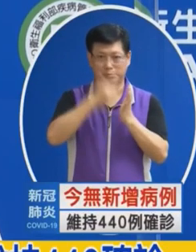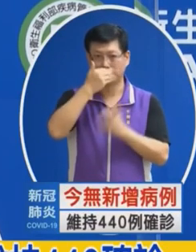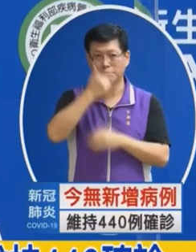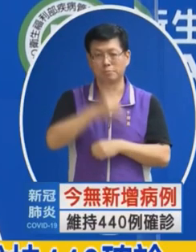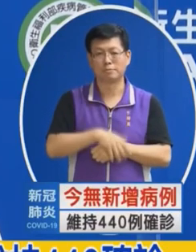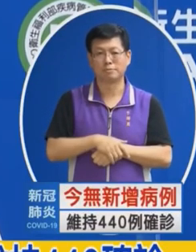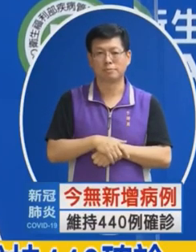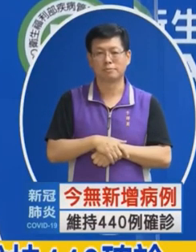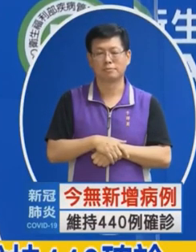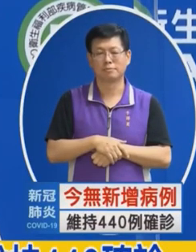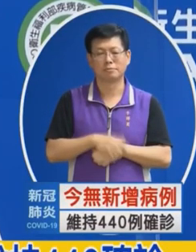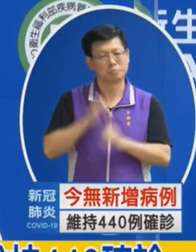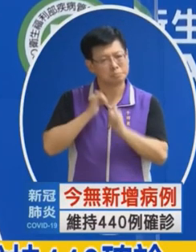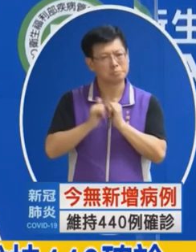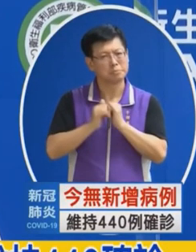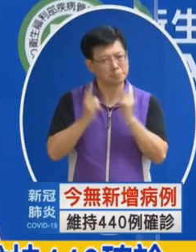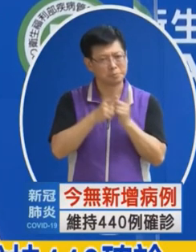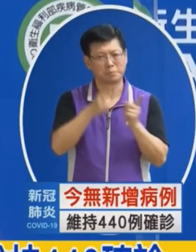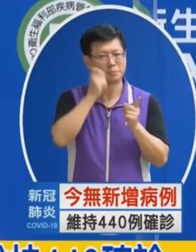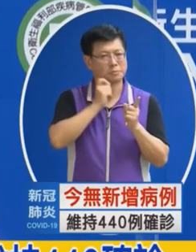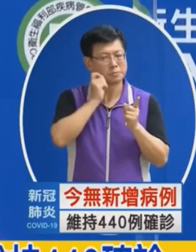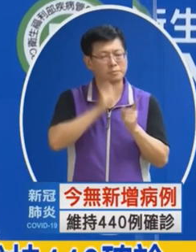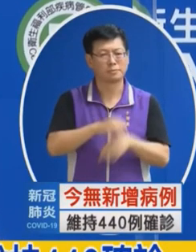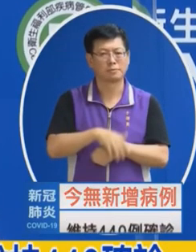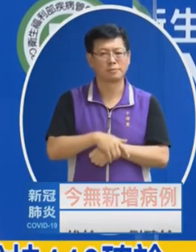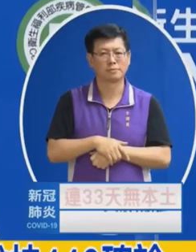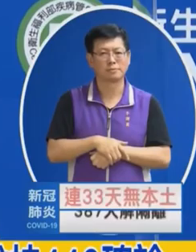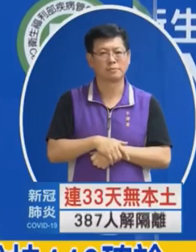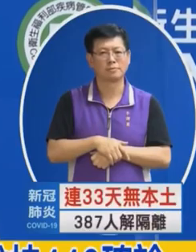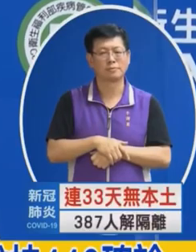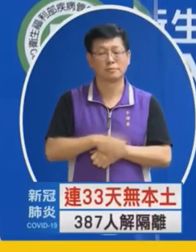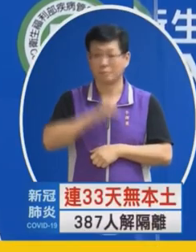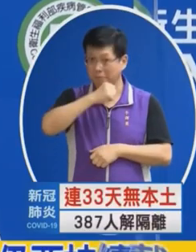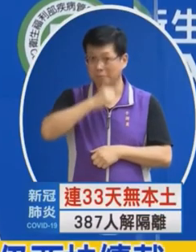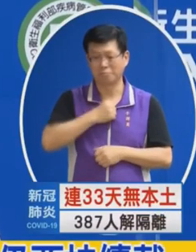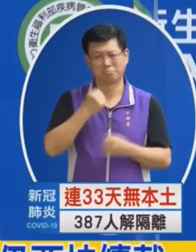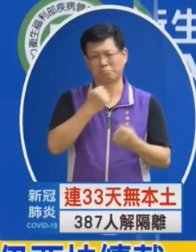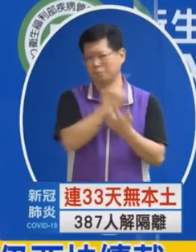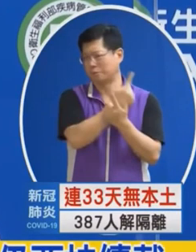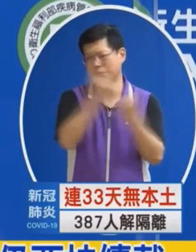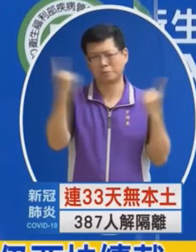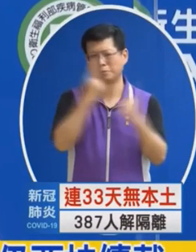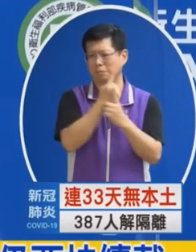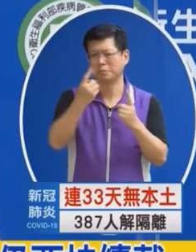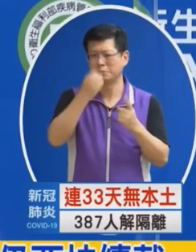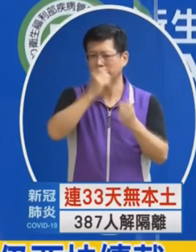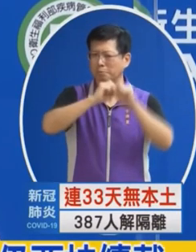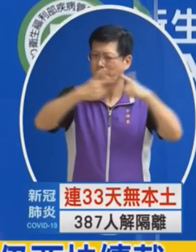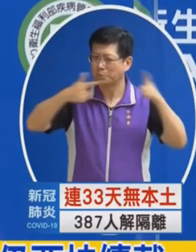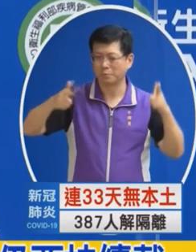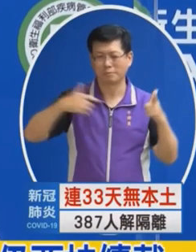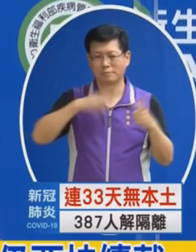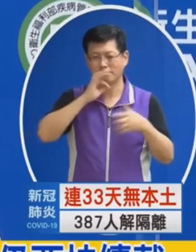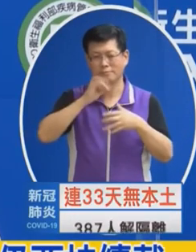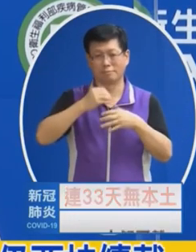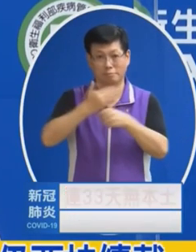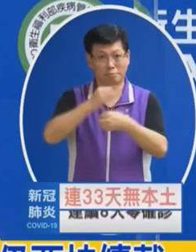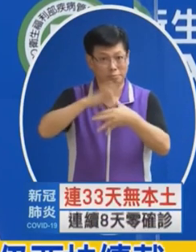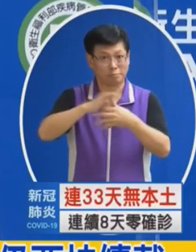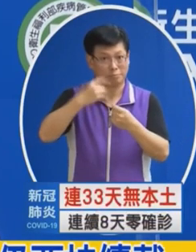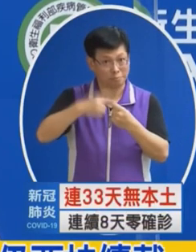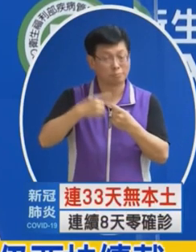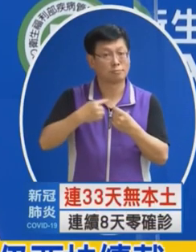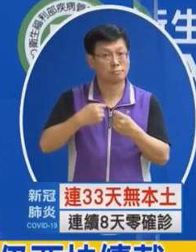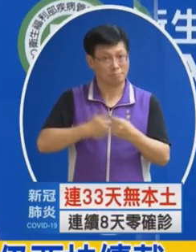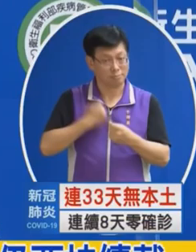嘛，就是大家都非常喜欢吃，我想在台湾跟每一个人都吃过不同的卤肉饭，我也吃过